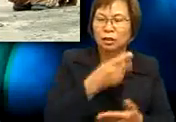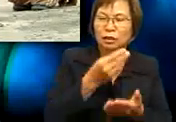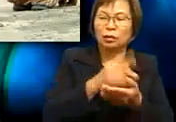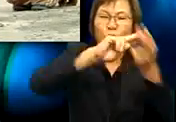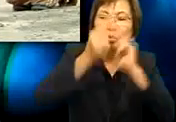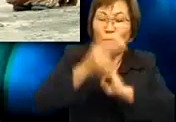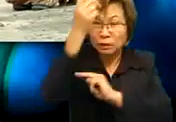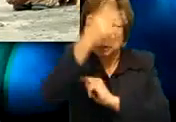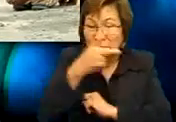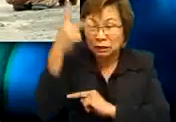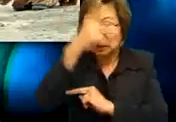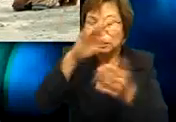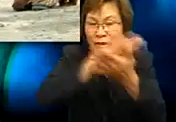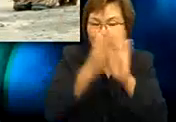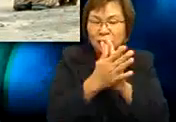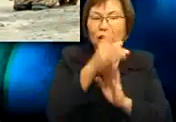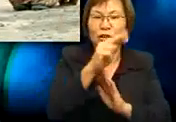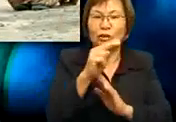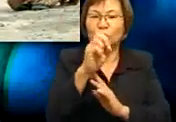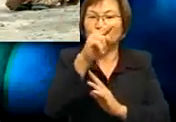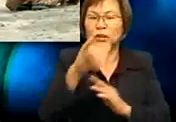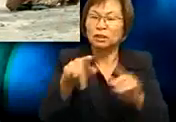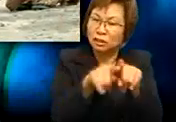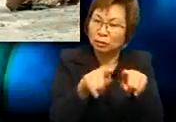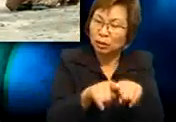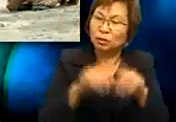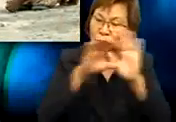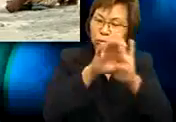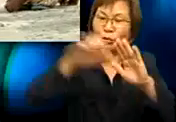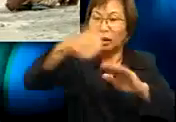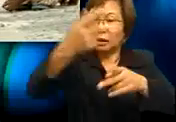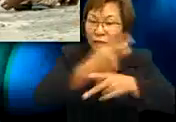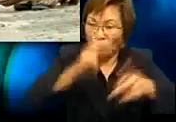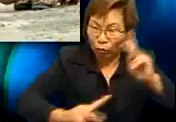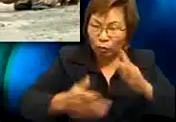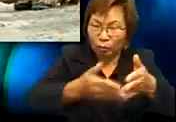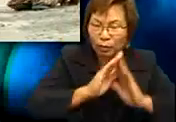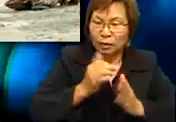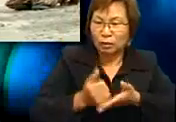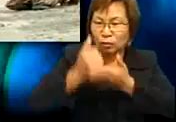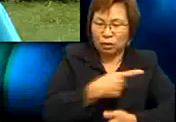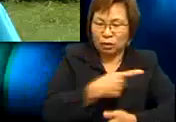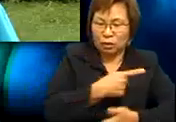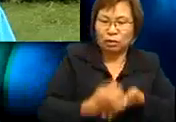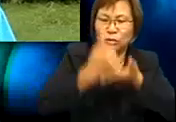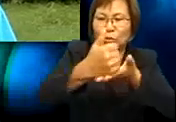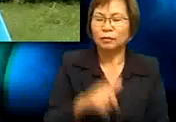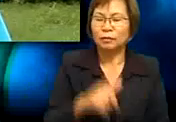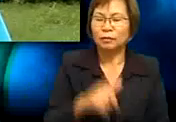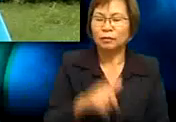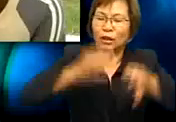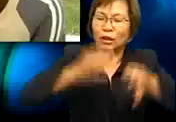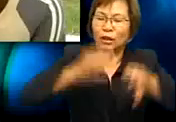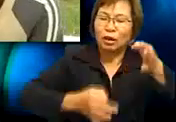Kita ubahlah sikap. Jadikan Noni sebagai contoh. Lain kali, kalau ada orang nak minta tolong, kita